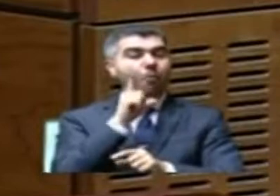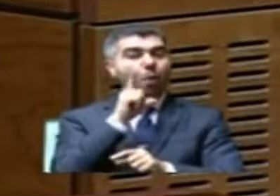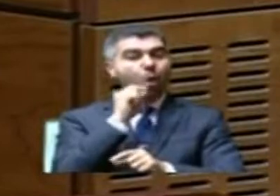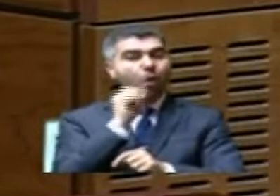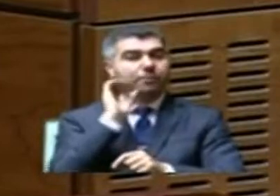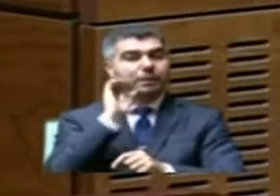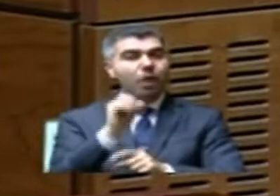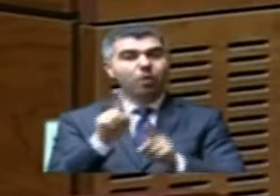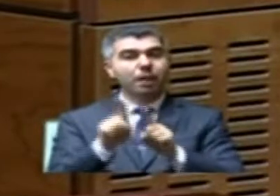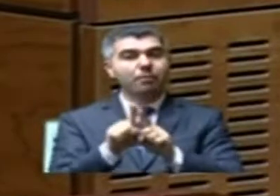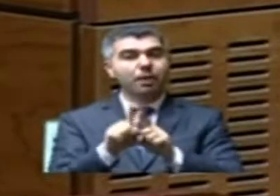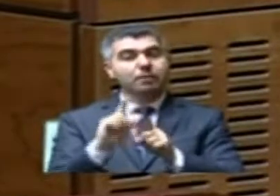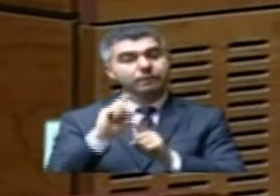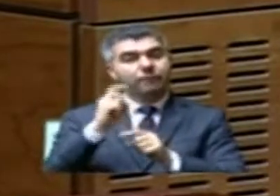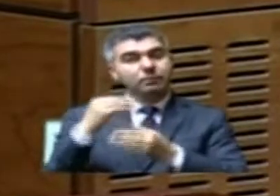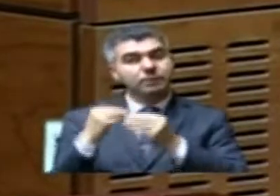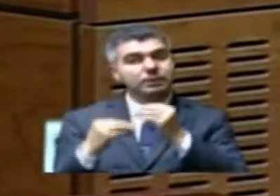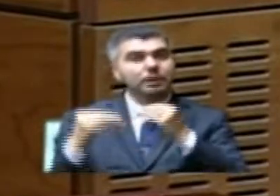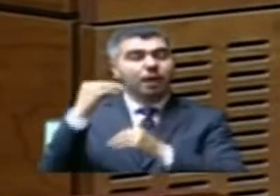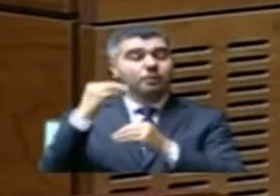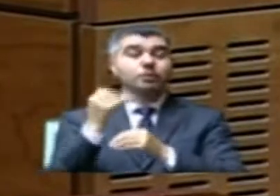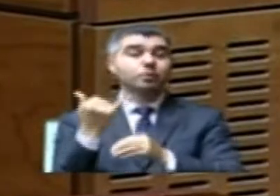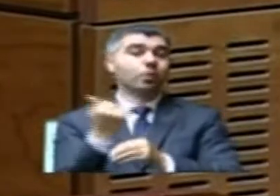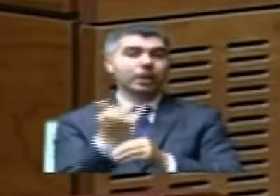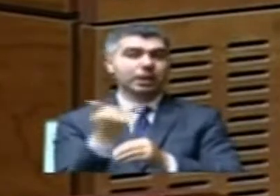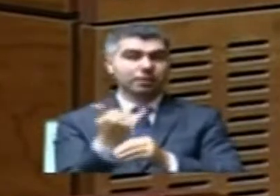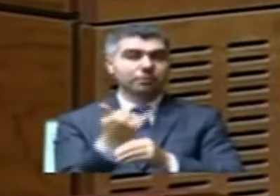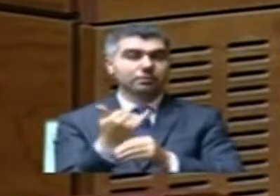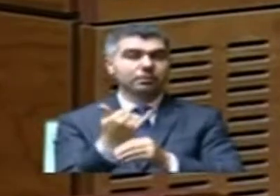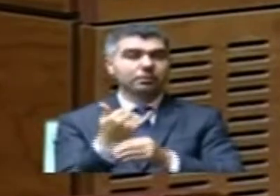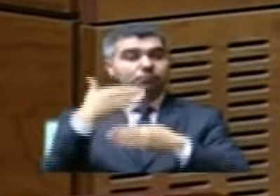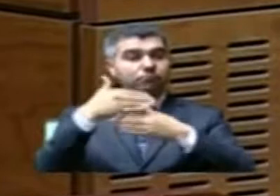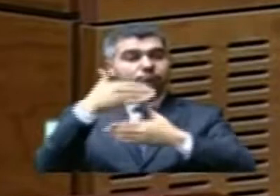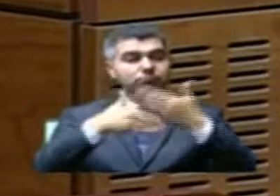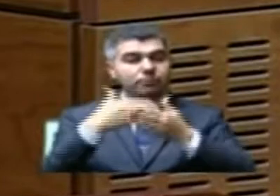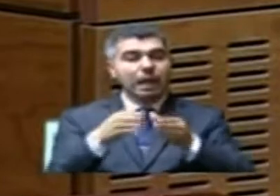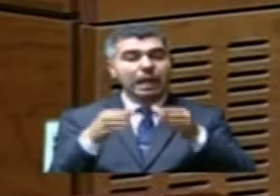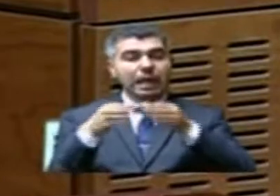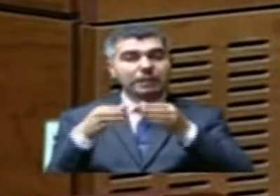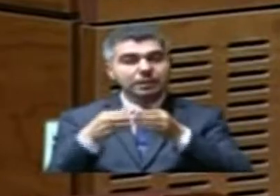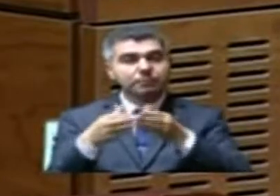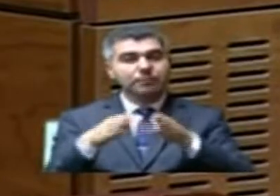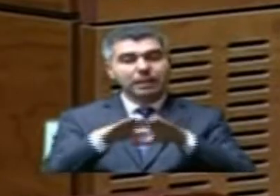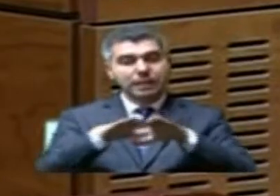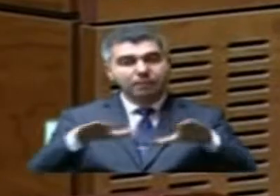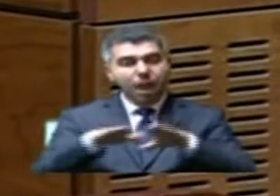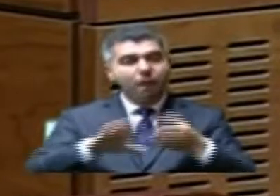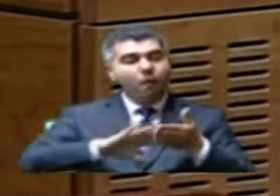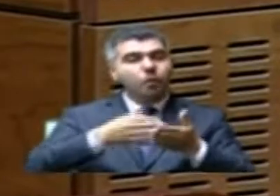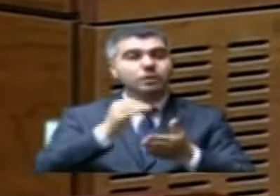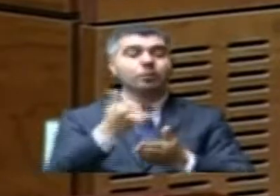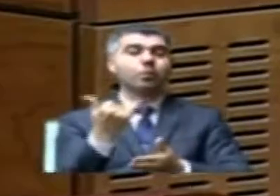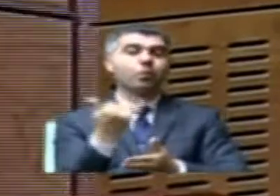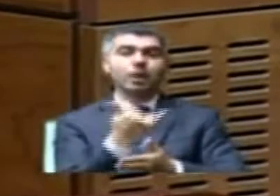البنيات التحتية للتعليم. والسؤال الذي يؤطر هذا هو جودة التعليم، وهل